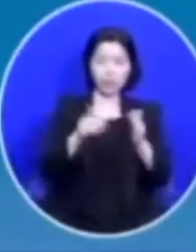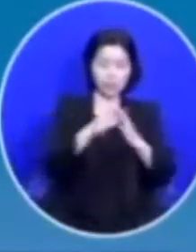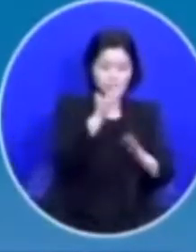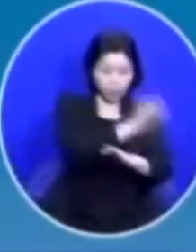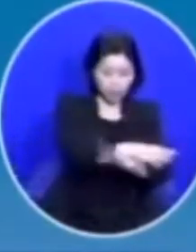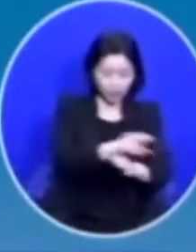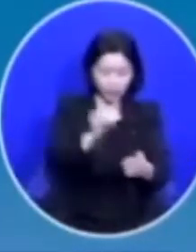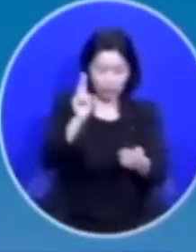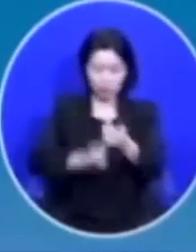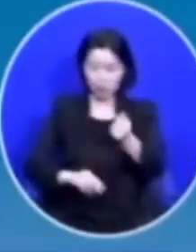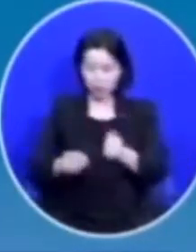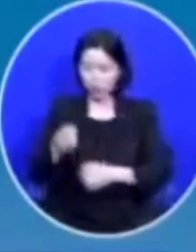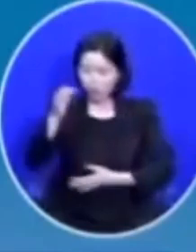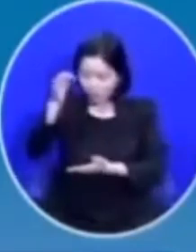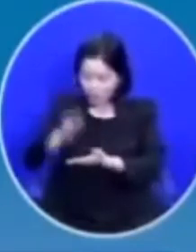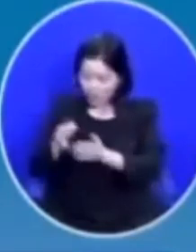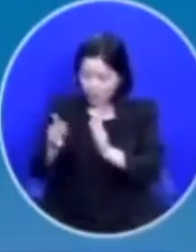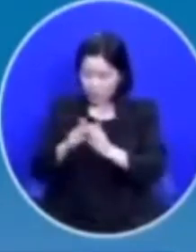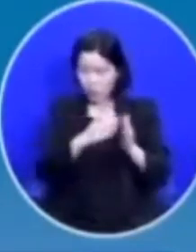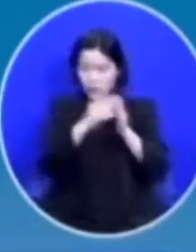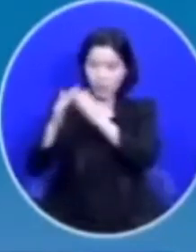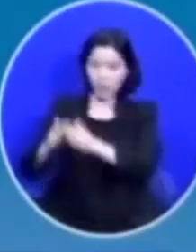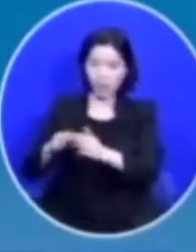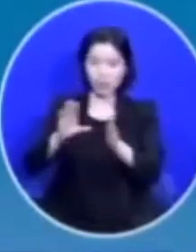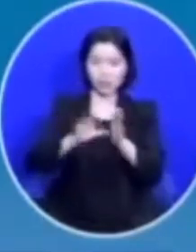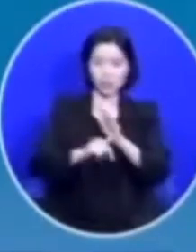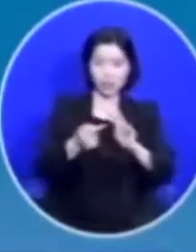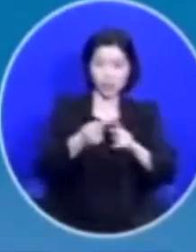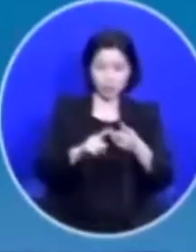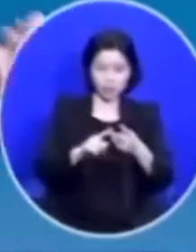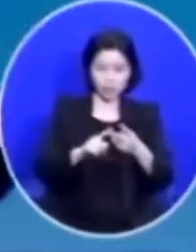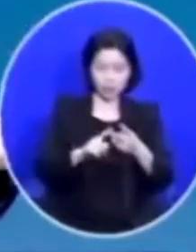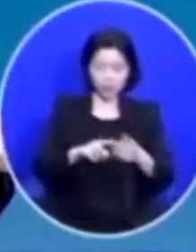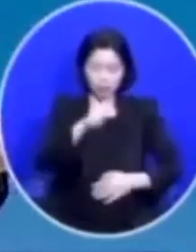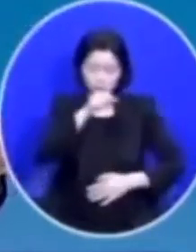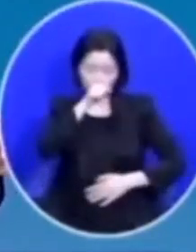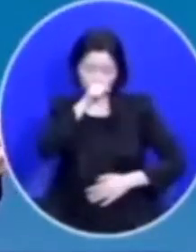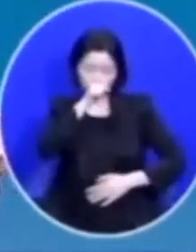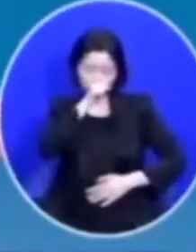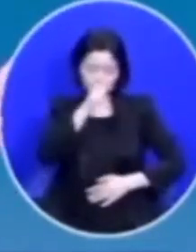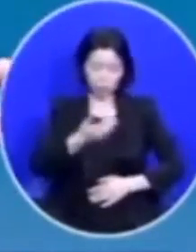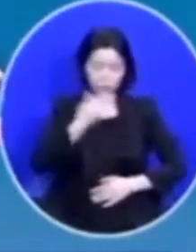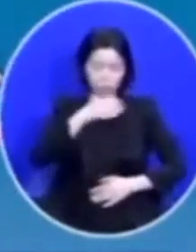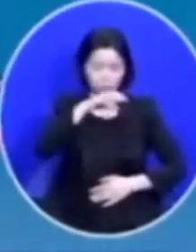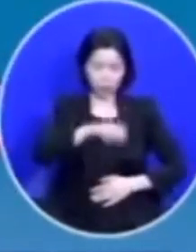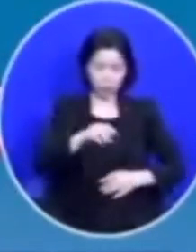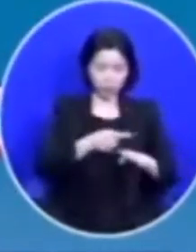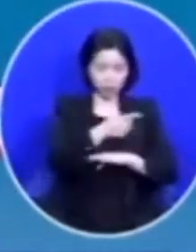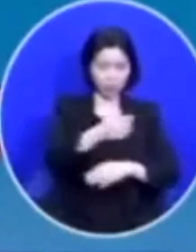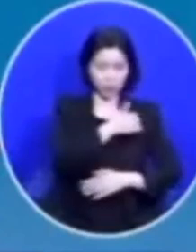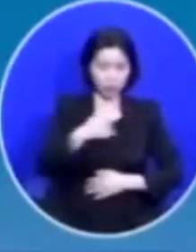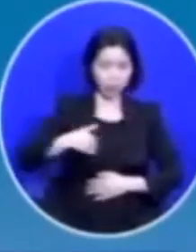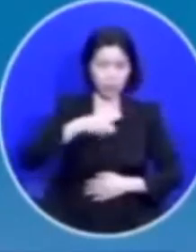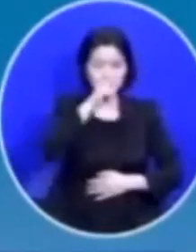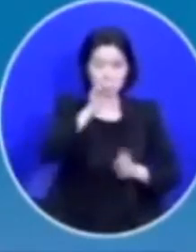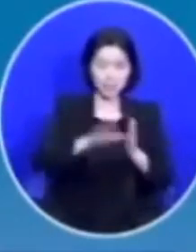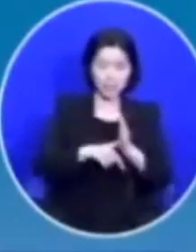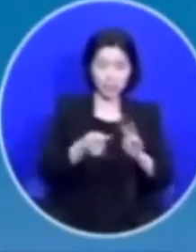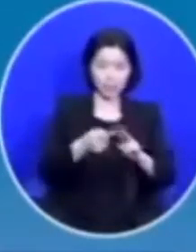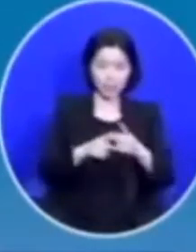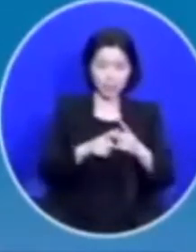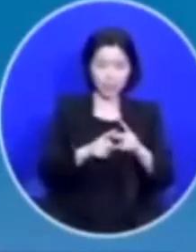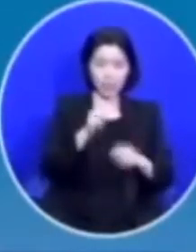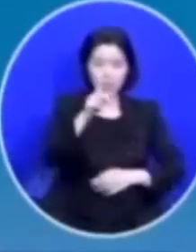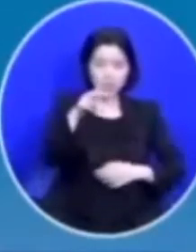집을 팔고 좀 더 싼 집으로 이사할 때나 근사한 식당에서 외식을 할 여유가 있을 때나 한 주 내내